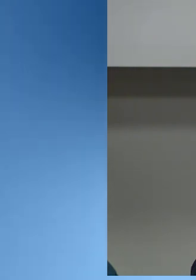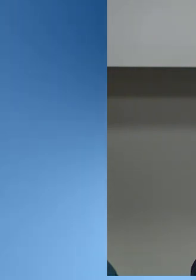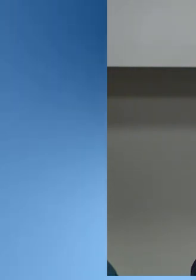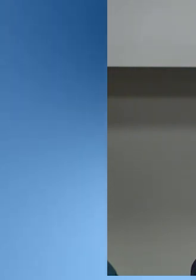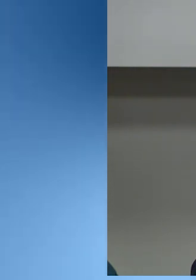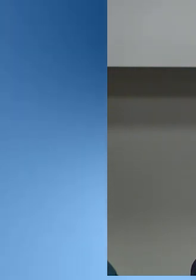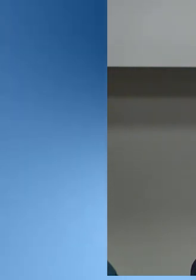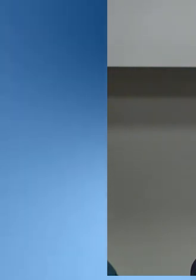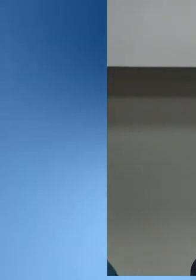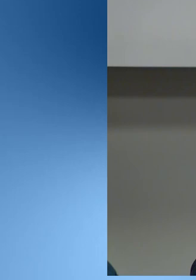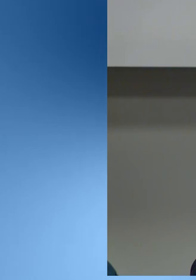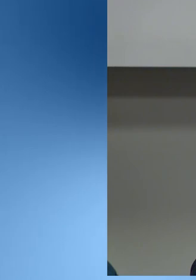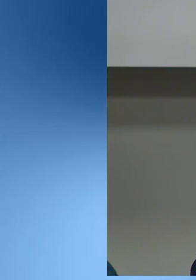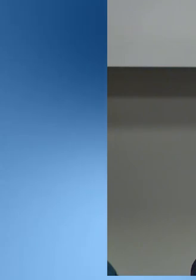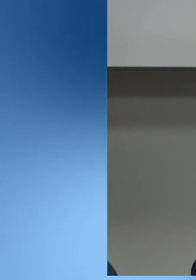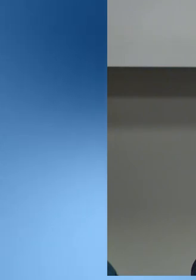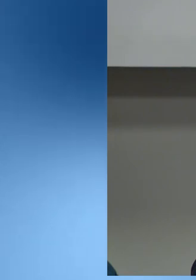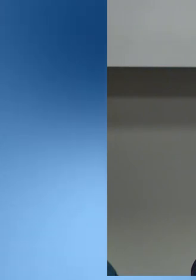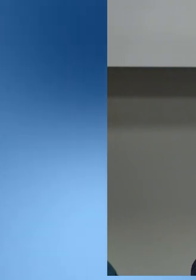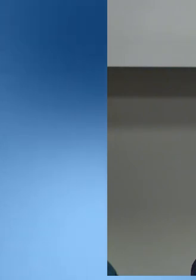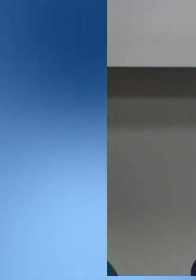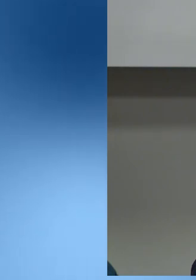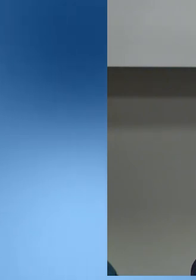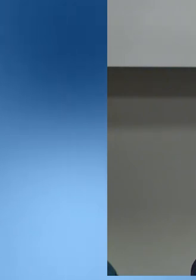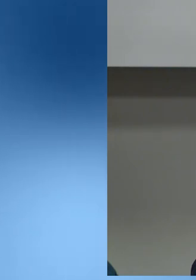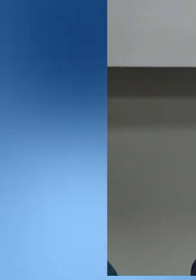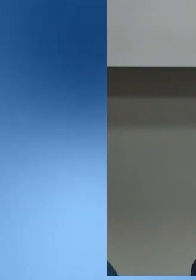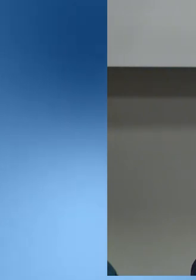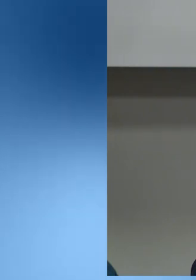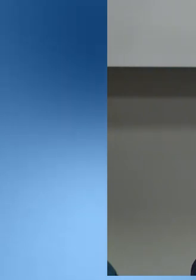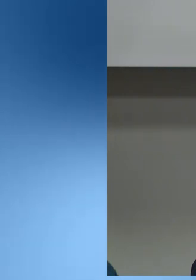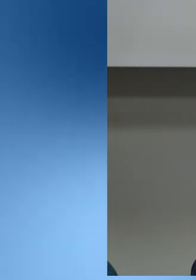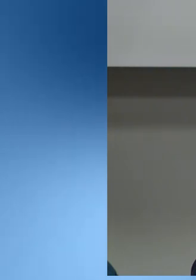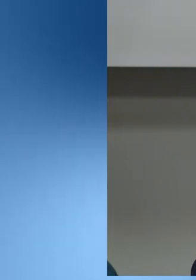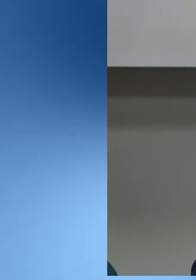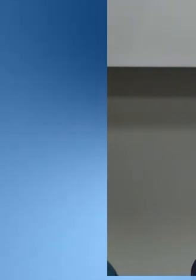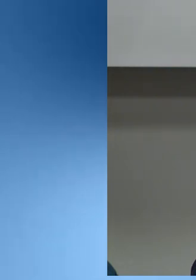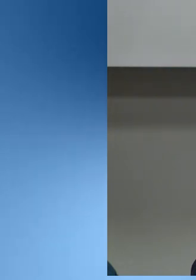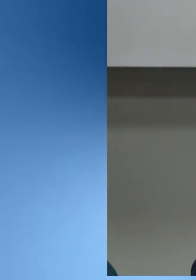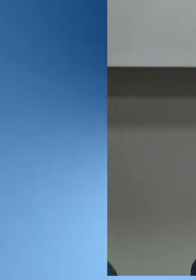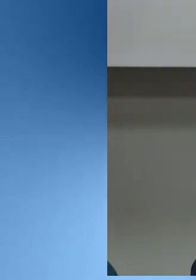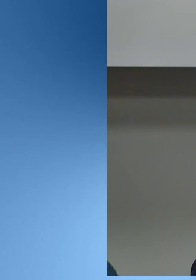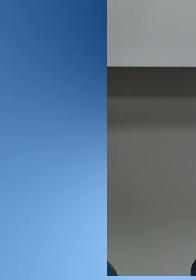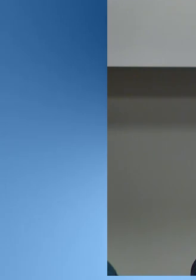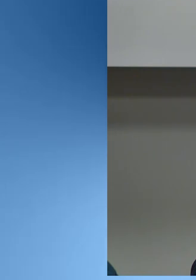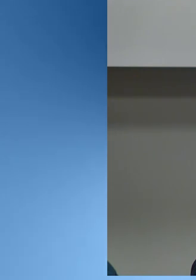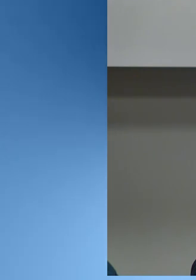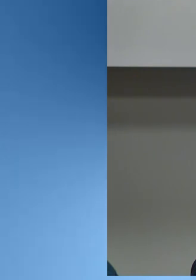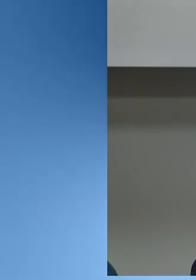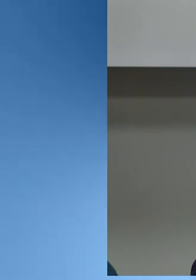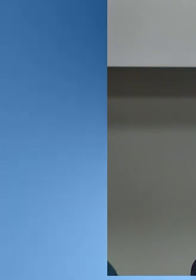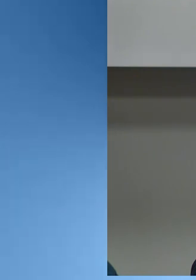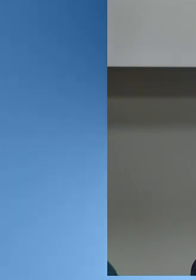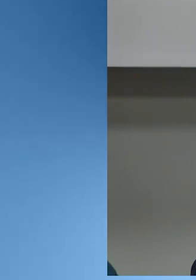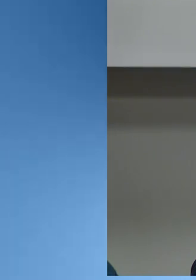sais pas si vous l'avez posé déjà en commission euh peut-être peut-être je mets cette délibération numéro 48 au voix qui ne prend pas part au